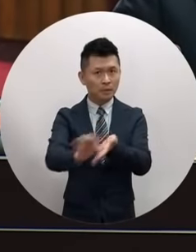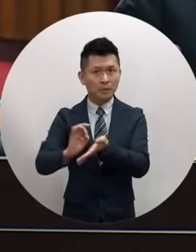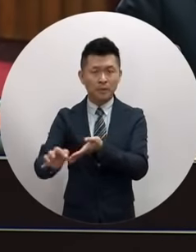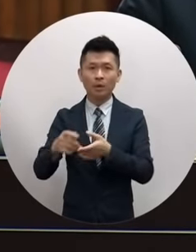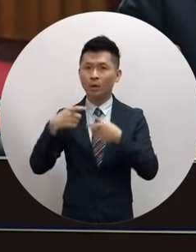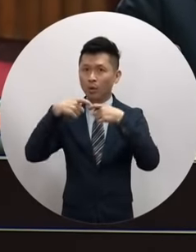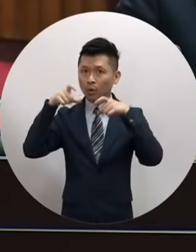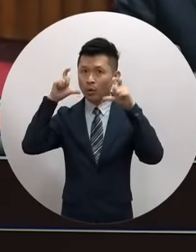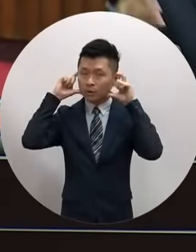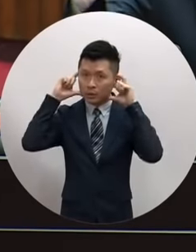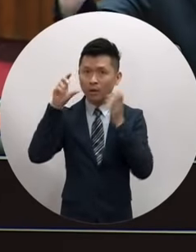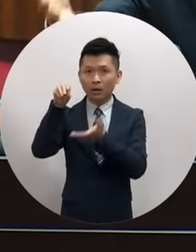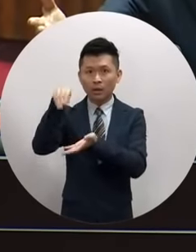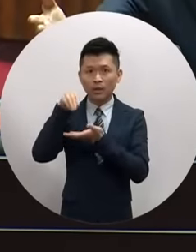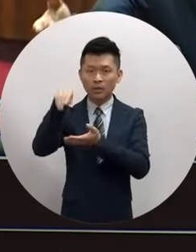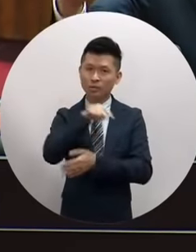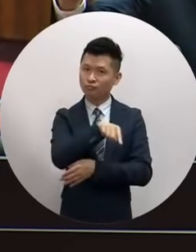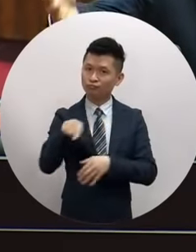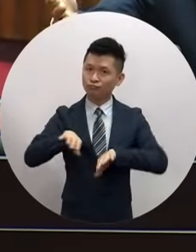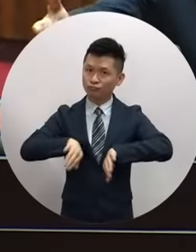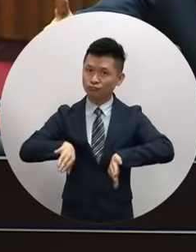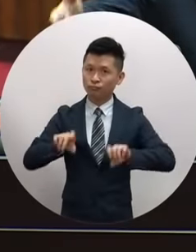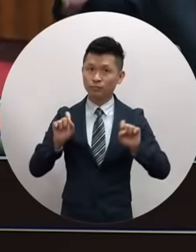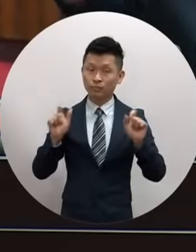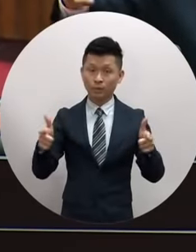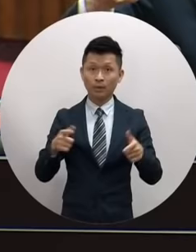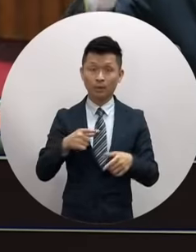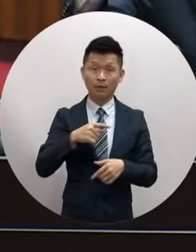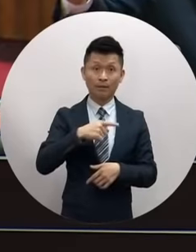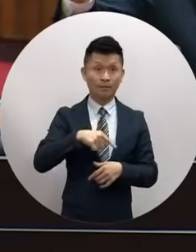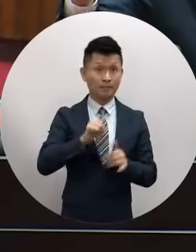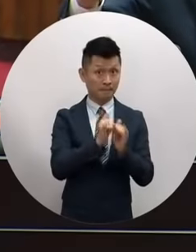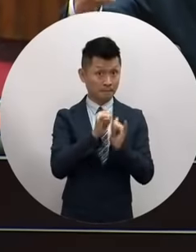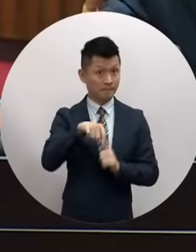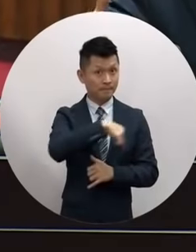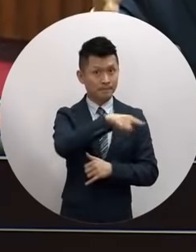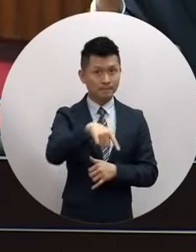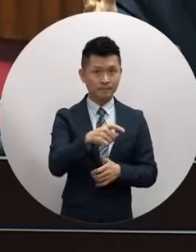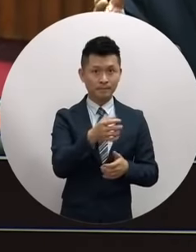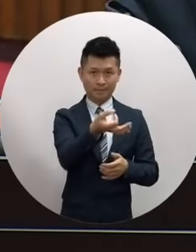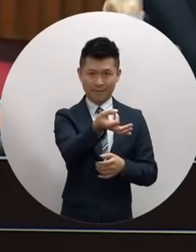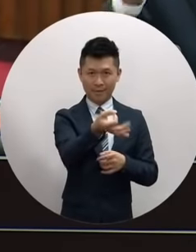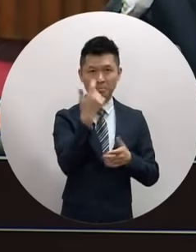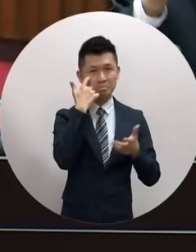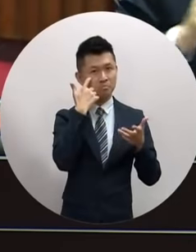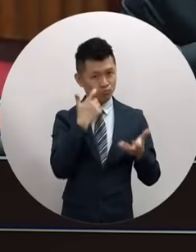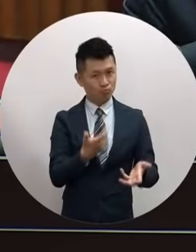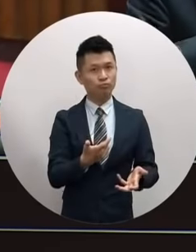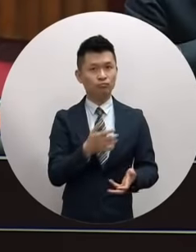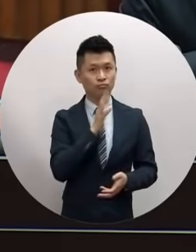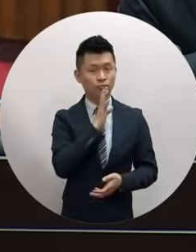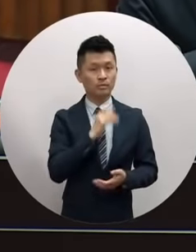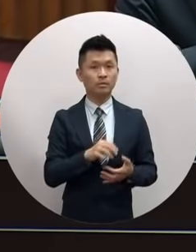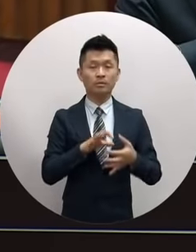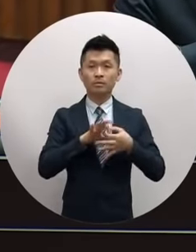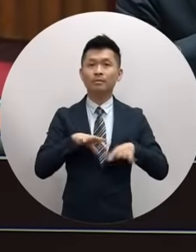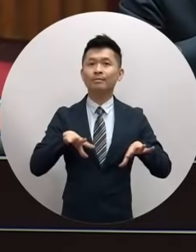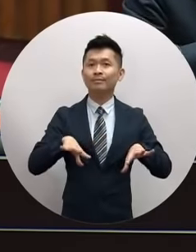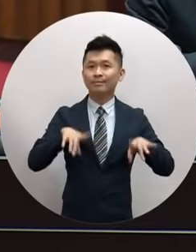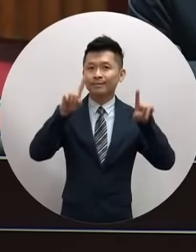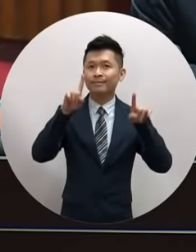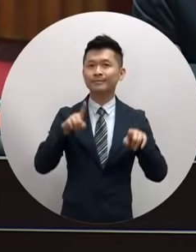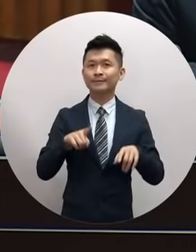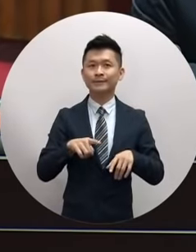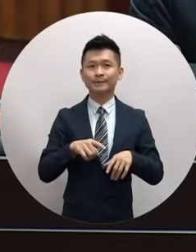罩又不太一样，大家对于钱会比较非常在意等等，所以一开始我们确实